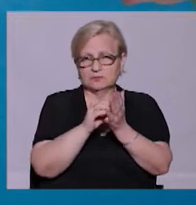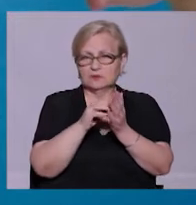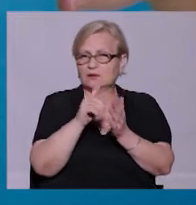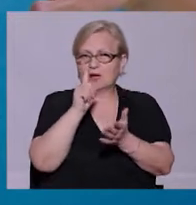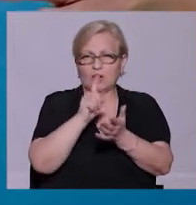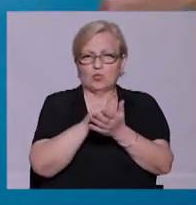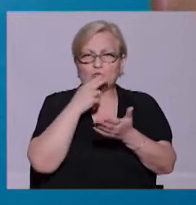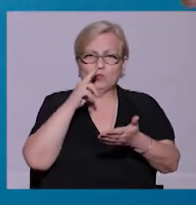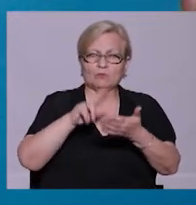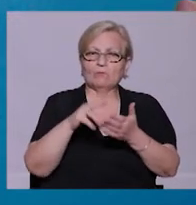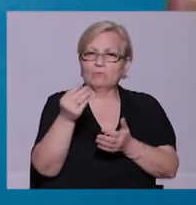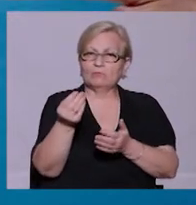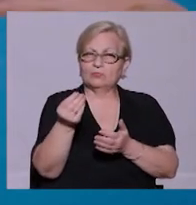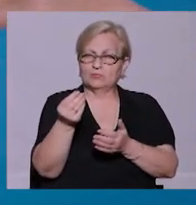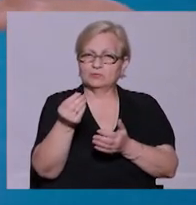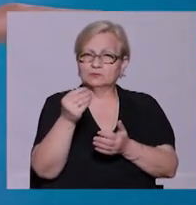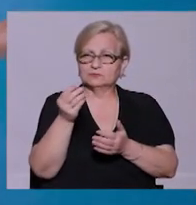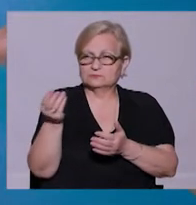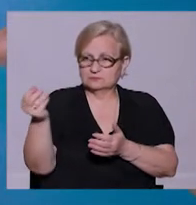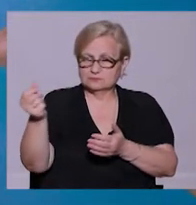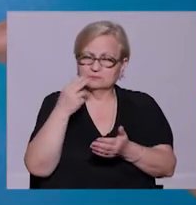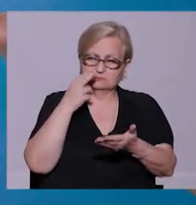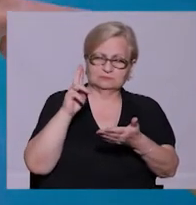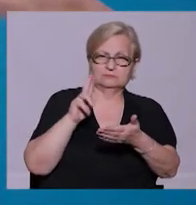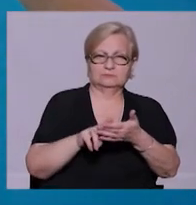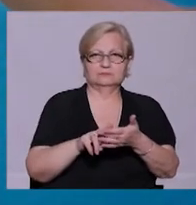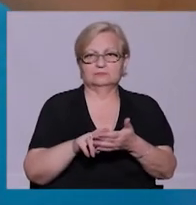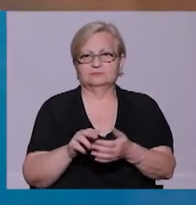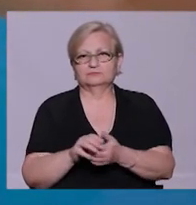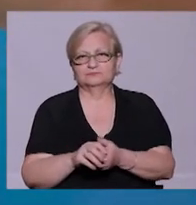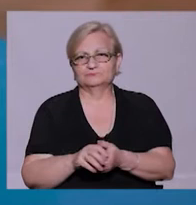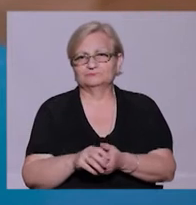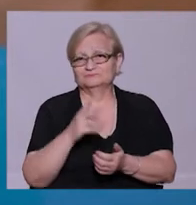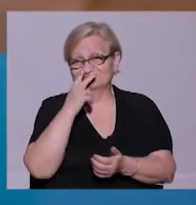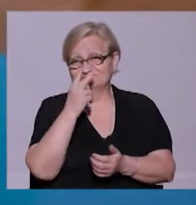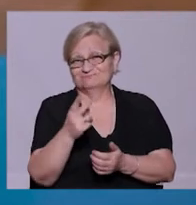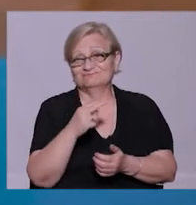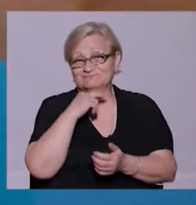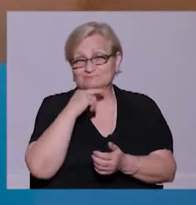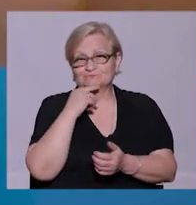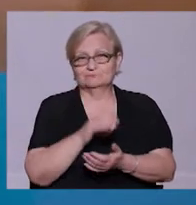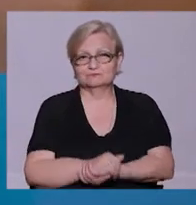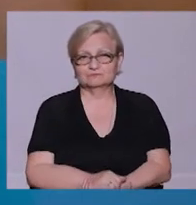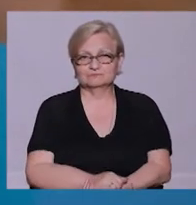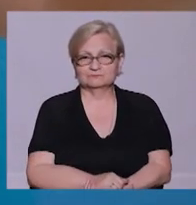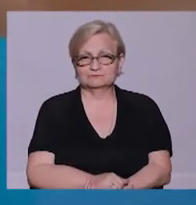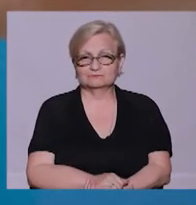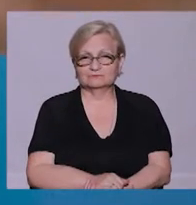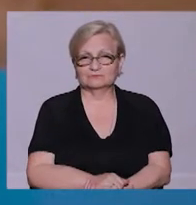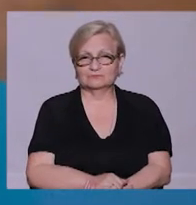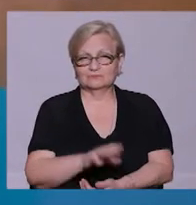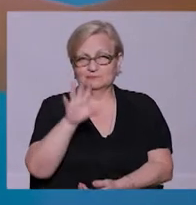აკრავენ საფასურის გადახდის აღსანიშნავად. ნახე დააკვირდი ფოტოზე. აი